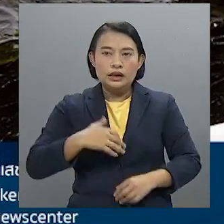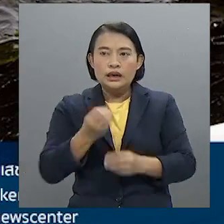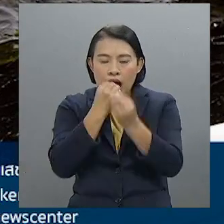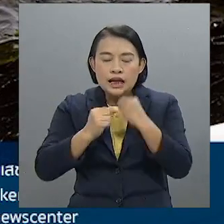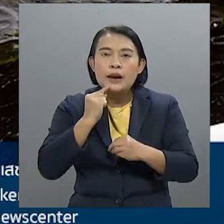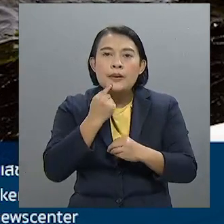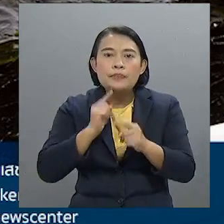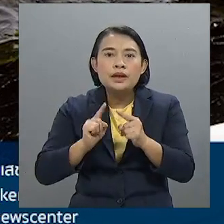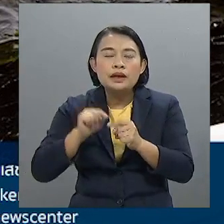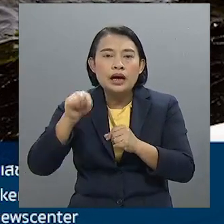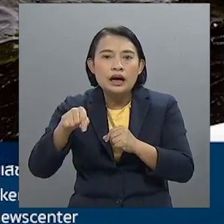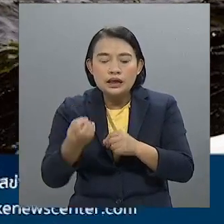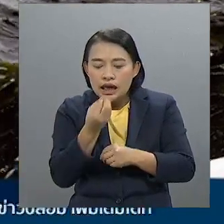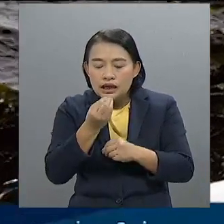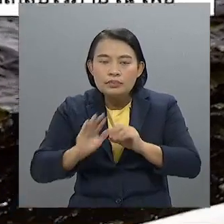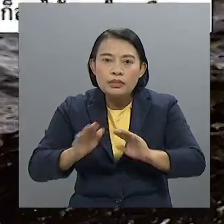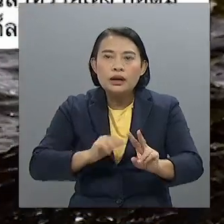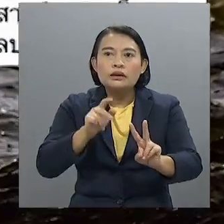ไม่ได้ไม่แน่ใจต้องไปดูฉลากด้วยนะแต่วันนึงเนี่ยคืนร่างกายไอ้ที่จะสง่าเคยบอกว่าโซเดียมที่จะต้องเข้าสู่ร่างกายเนี่ยคือต้องไม่เกิน2,000